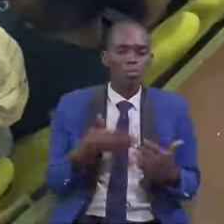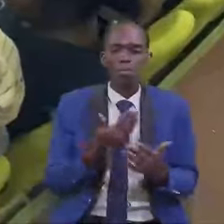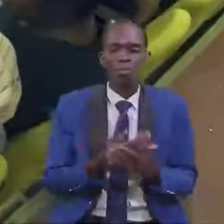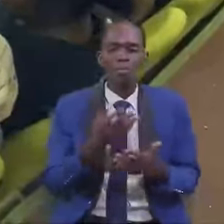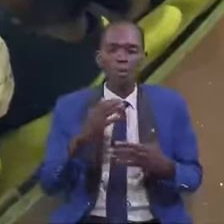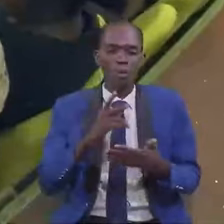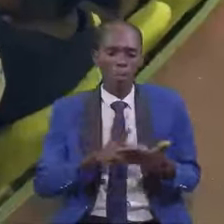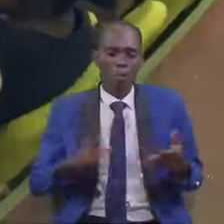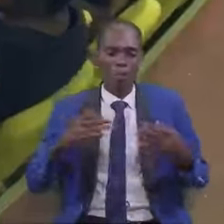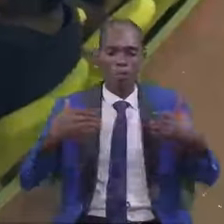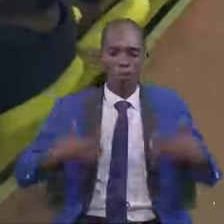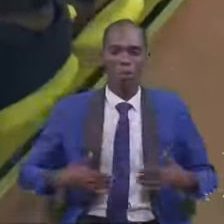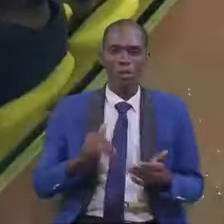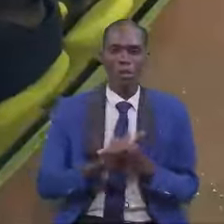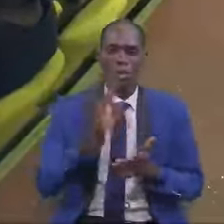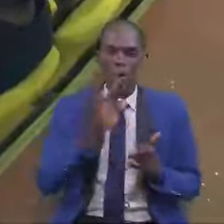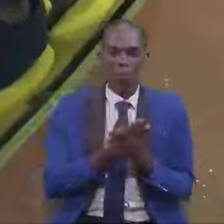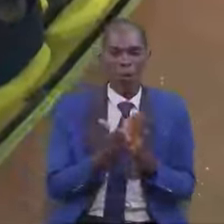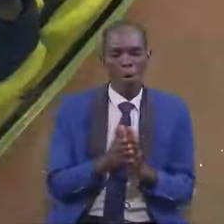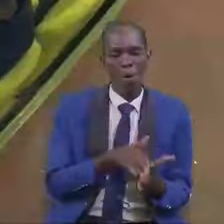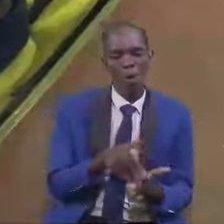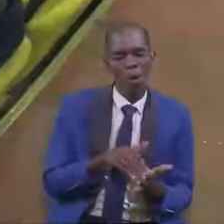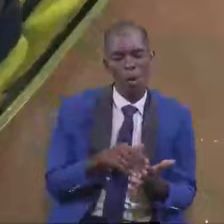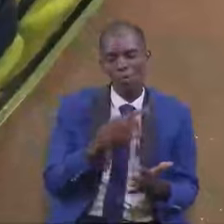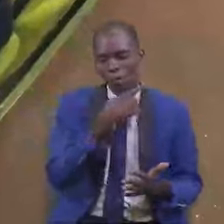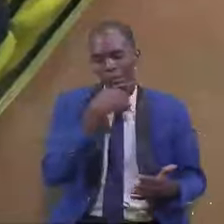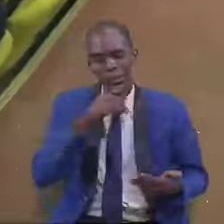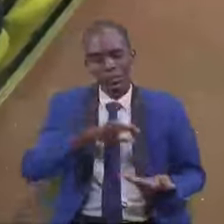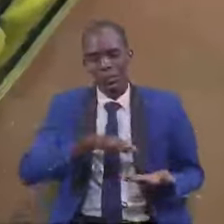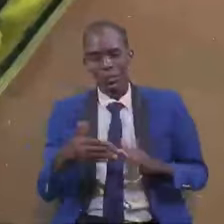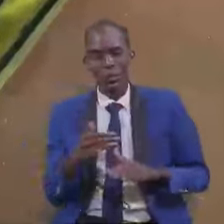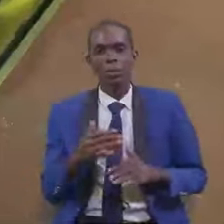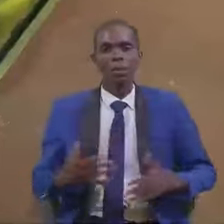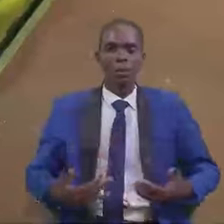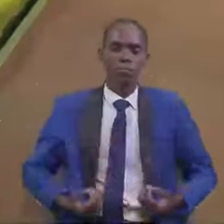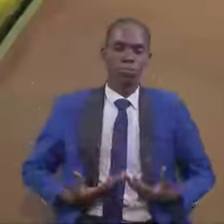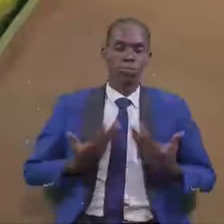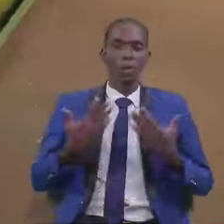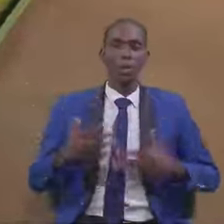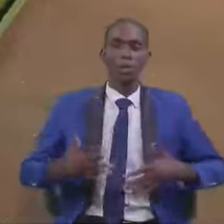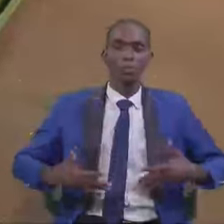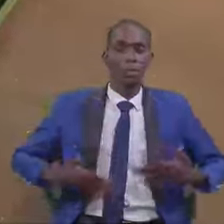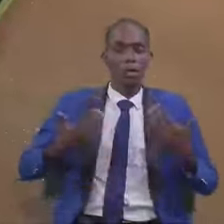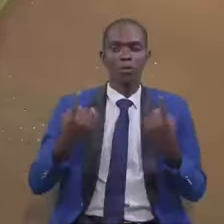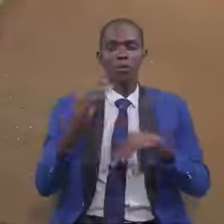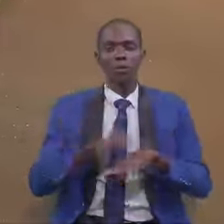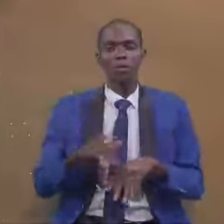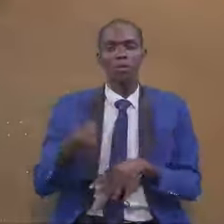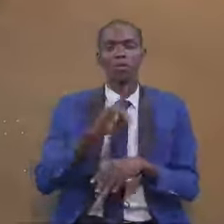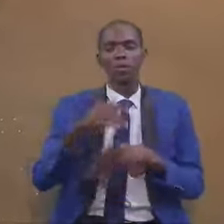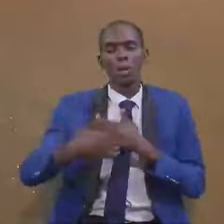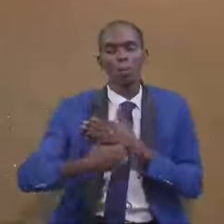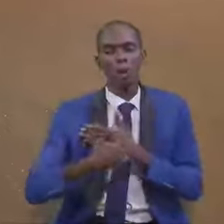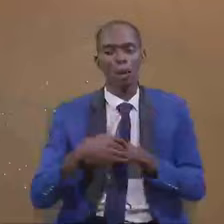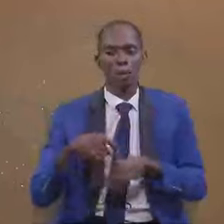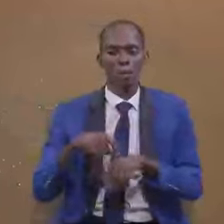qui se faiblissent et meurent, la vie m'en est venue. Les nerfs dans vos yeux. Et votre épine dorsale, tout ce qui va mal avec